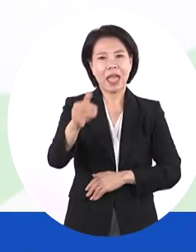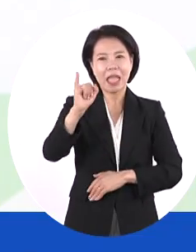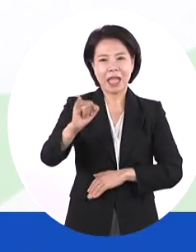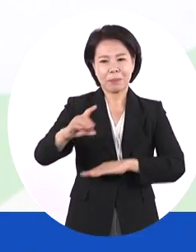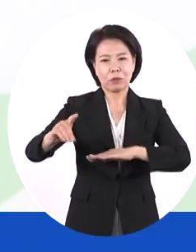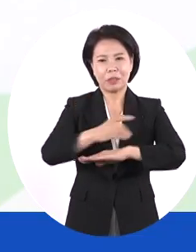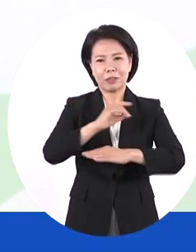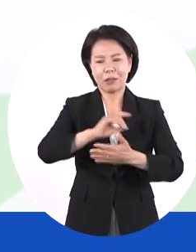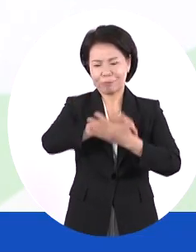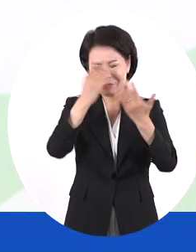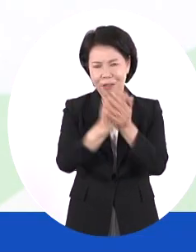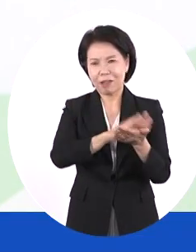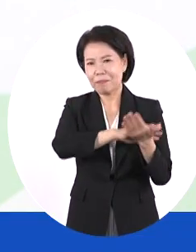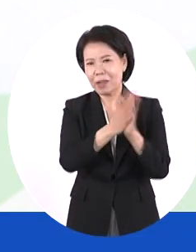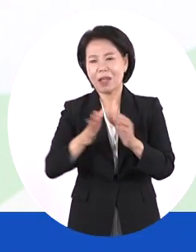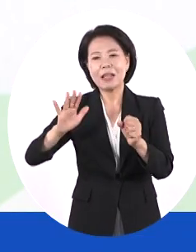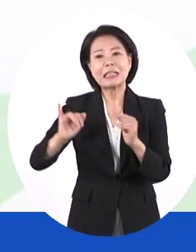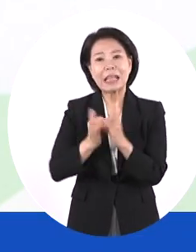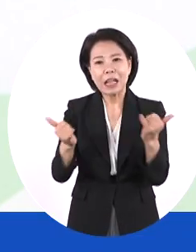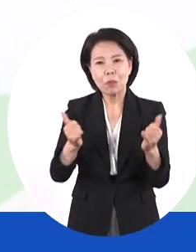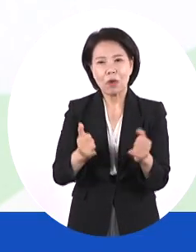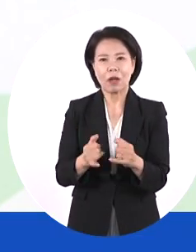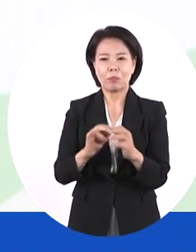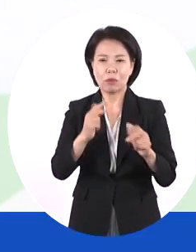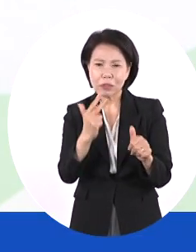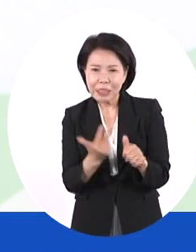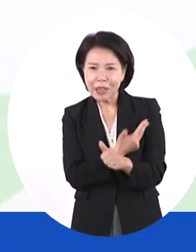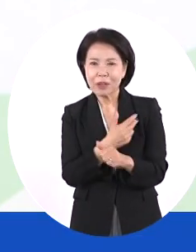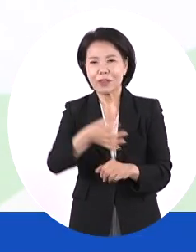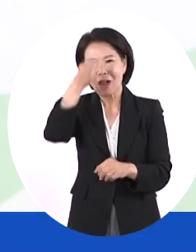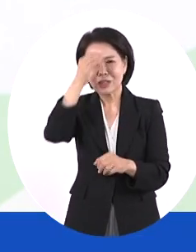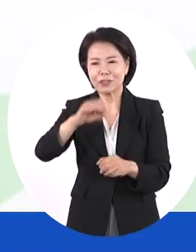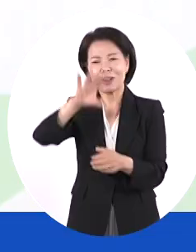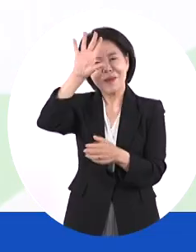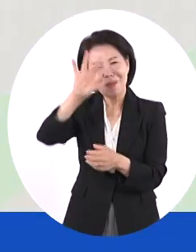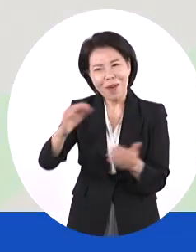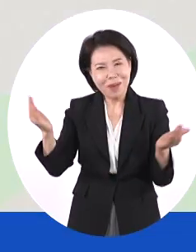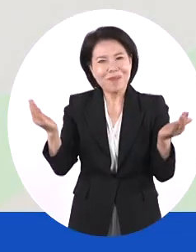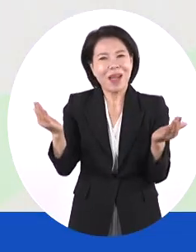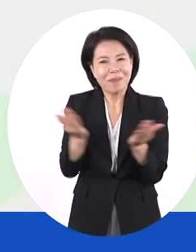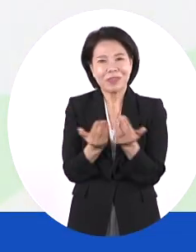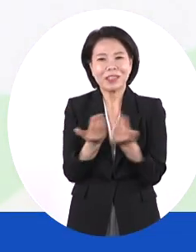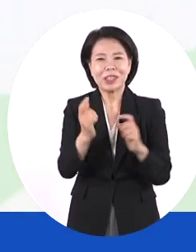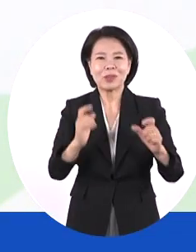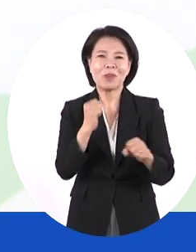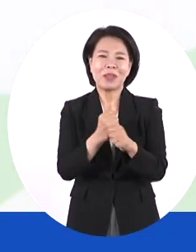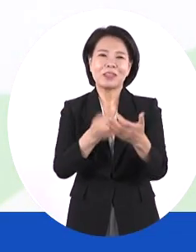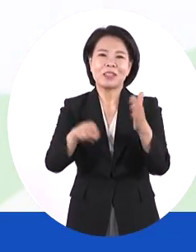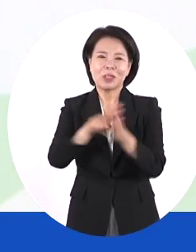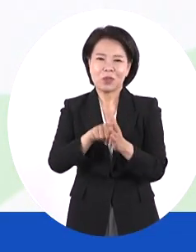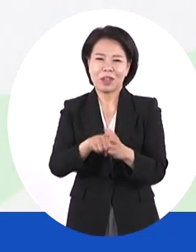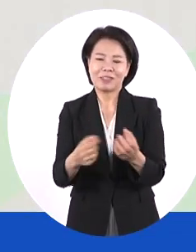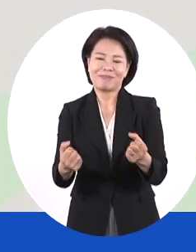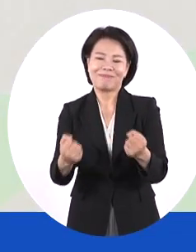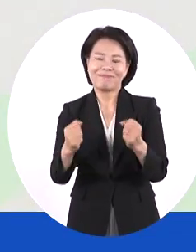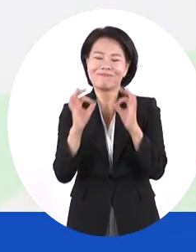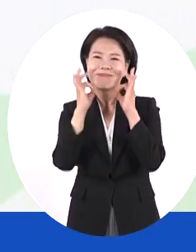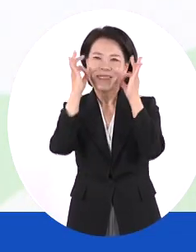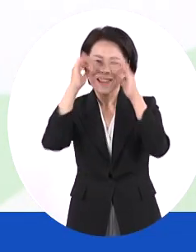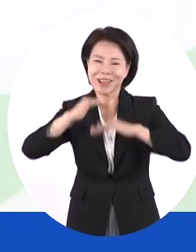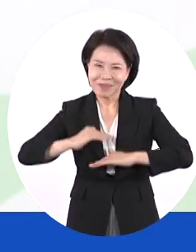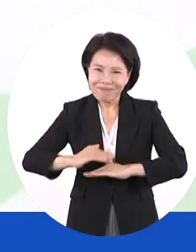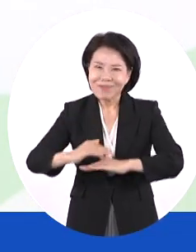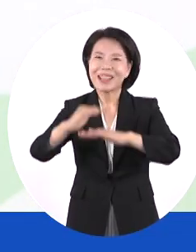대전환을 선도하며 사랑과 자연, 기술이 조화로운 제주, 지속가능한 제주를 만들기 위한 내실을